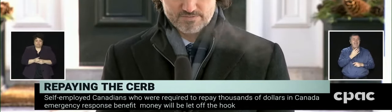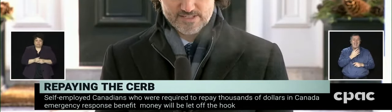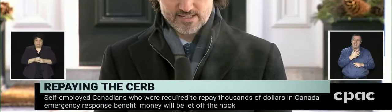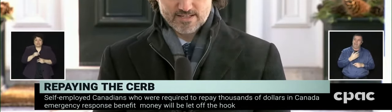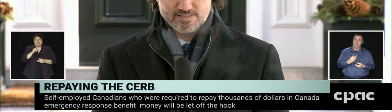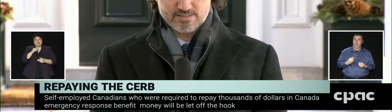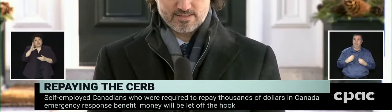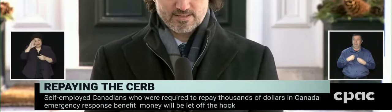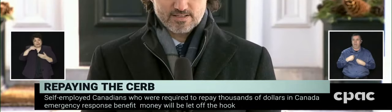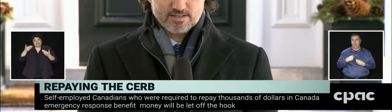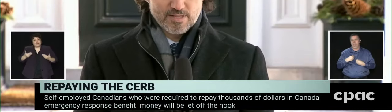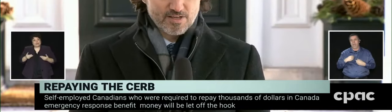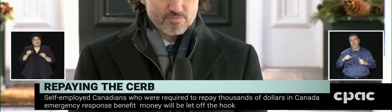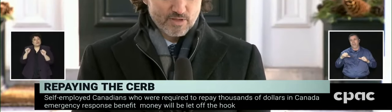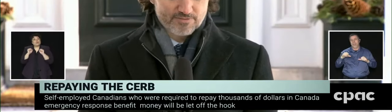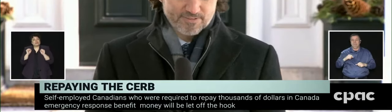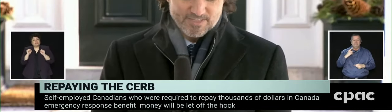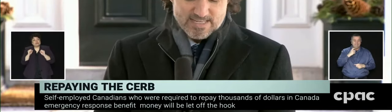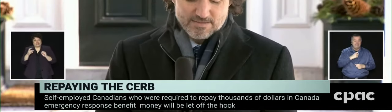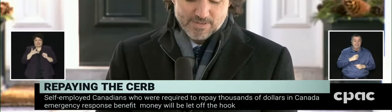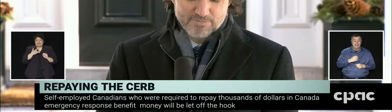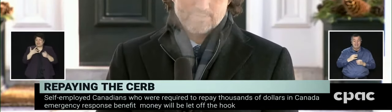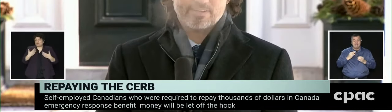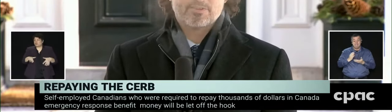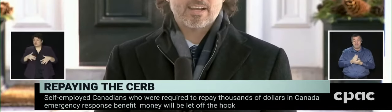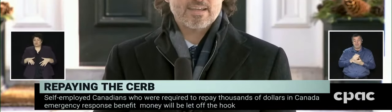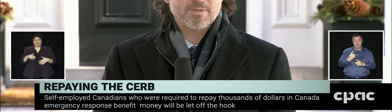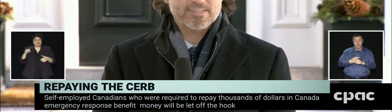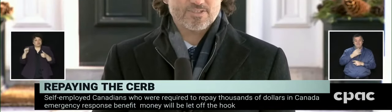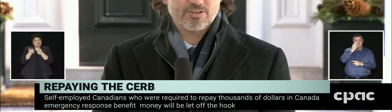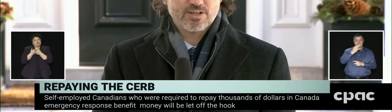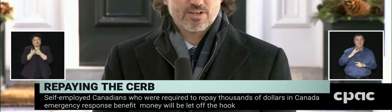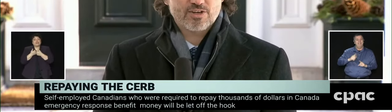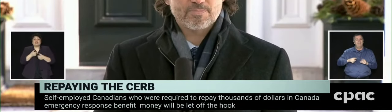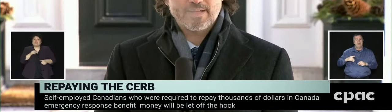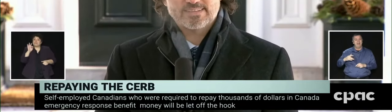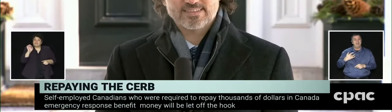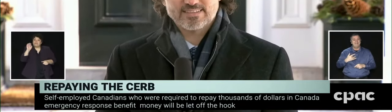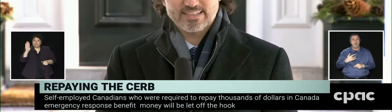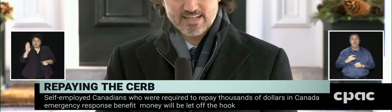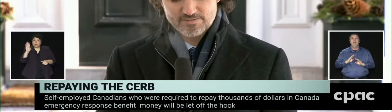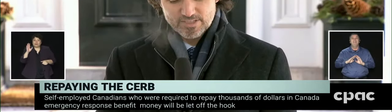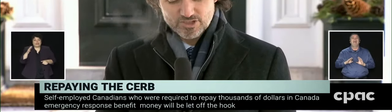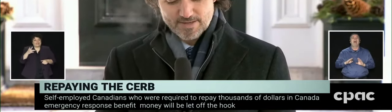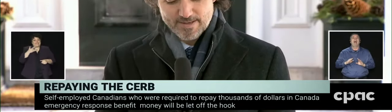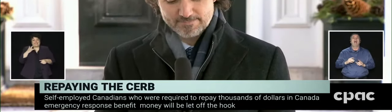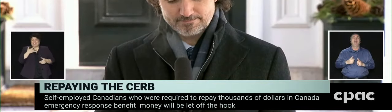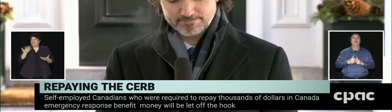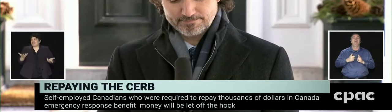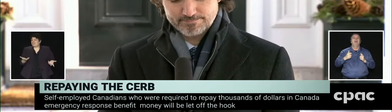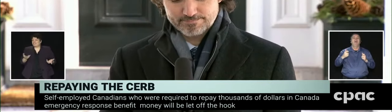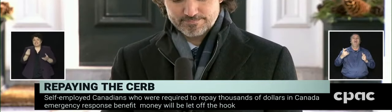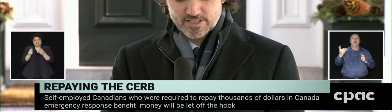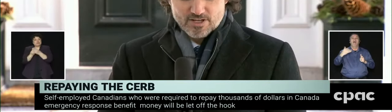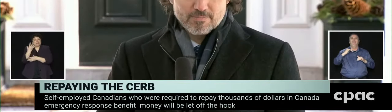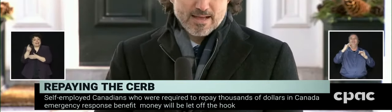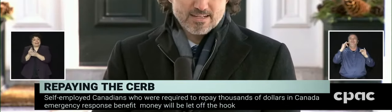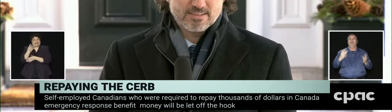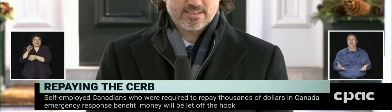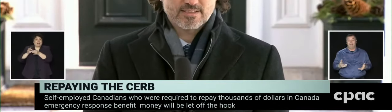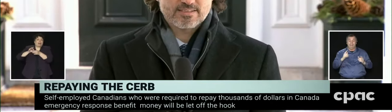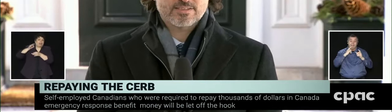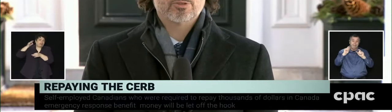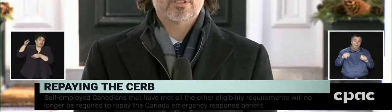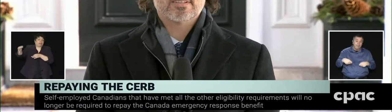plus difficile. Pendant le mois de février, parfois, on a l'impression que le printemps n'arrivera jamais. C'est